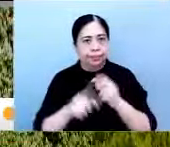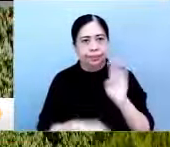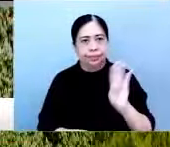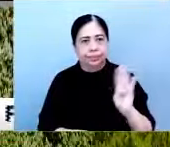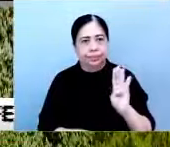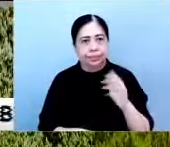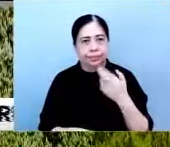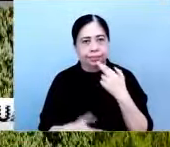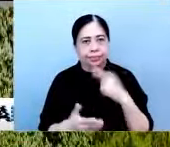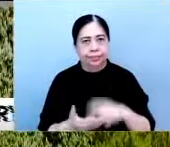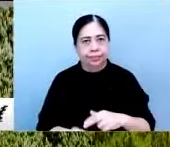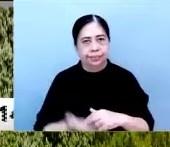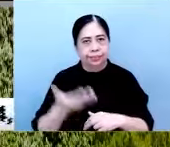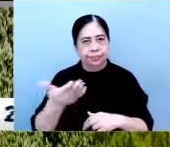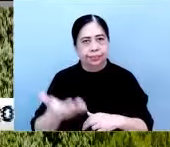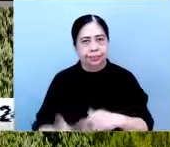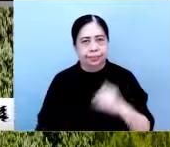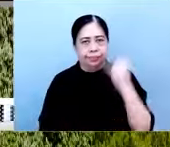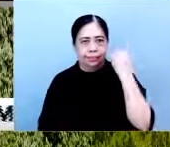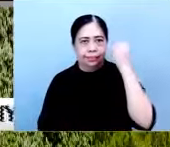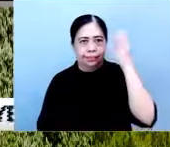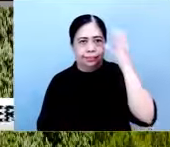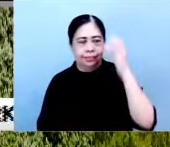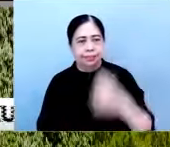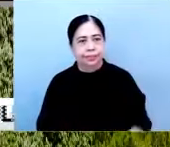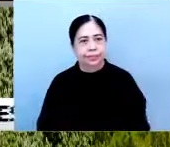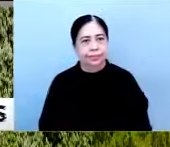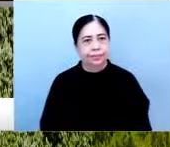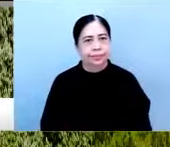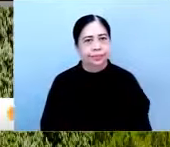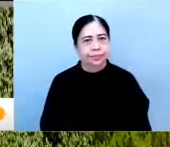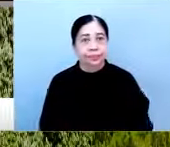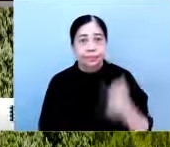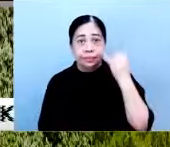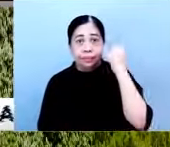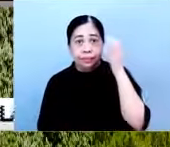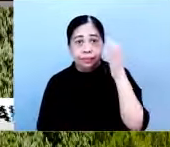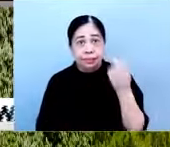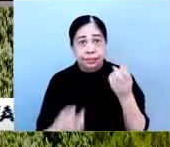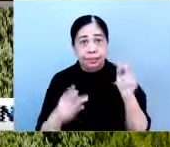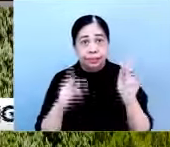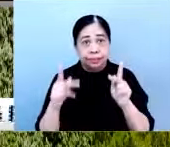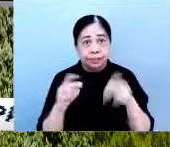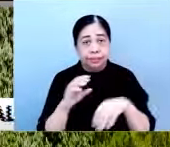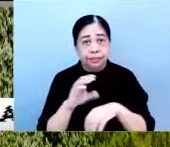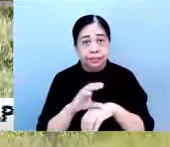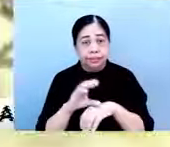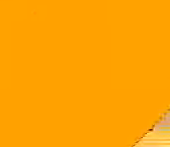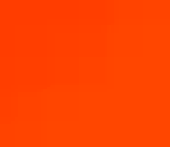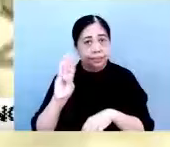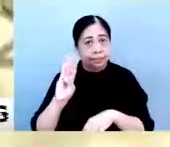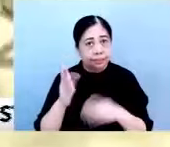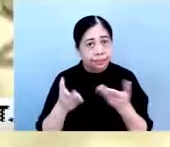nasa frontline ng balitang yan, si JC Cosico. JC, marami na bang tao dyan sa Baclaran Church?